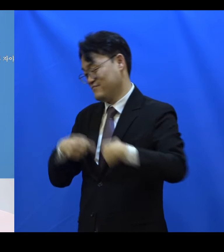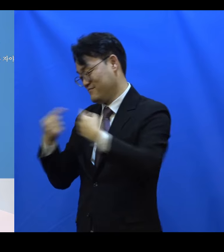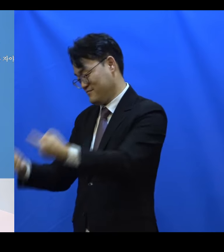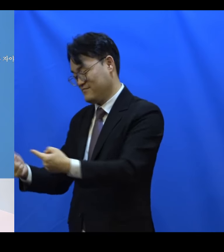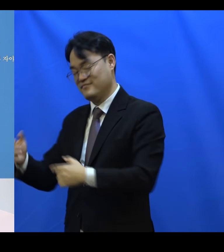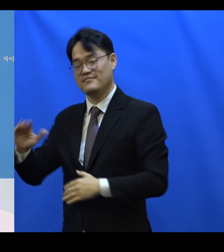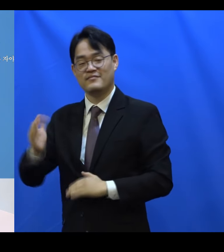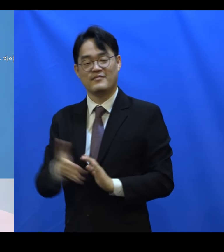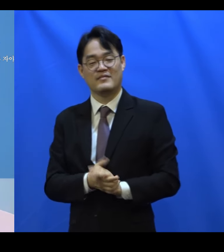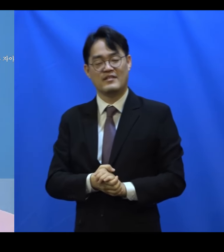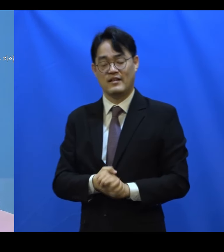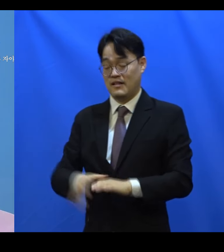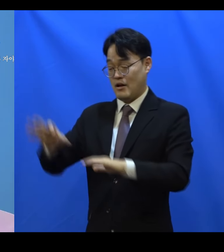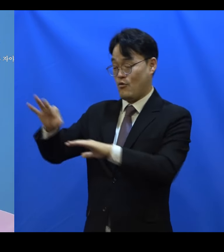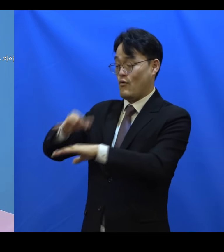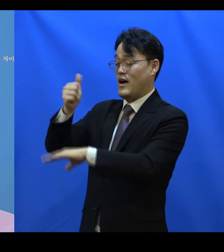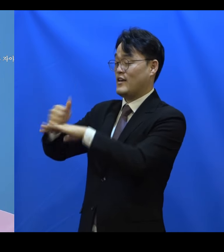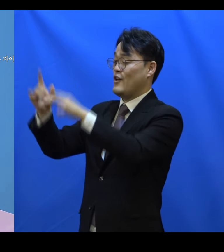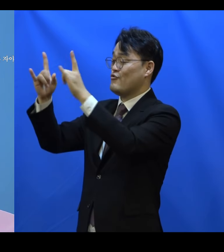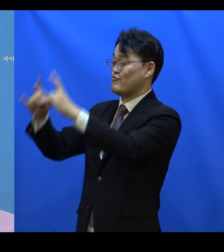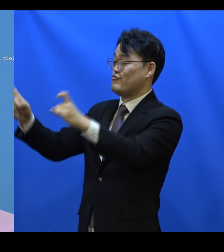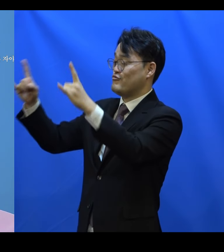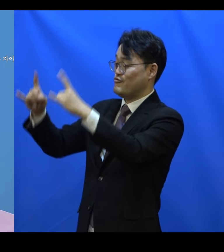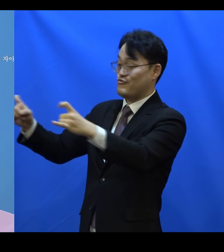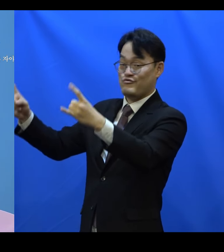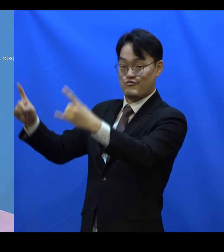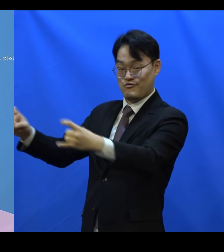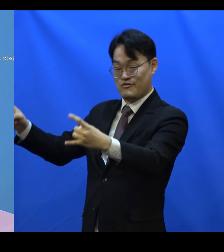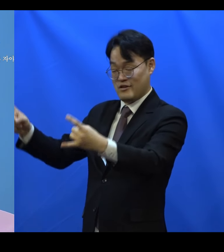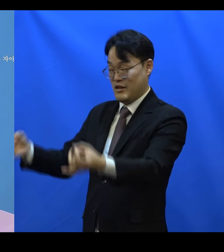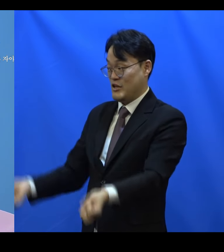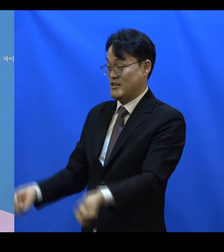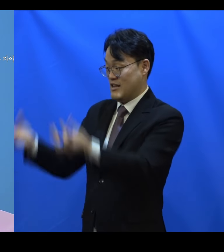그야말로 왕의 궁전의 연회장입니다.